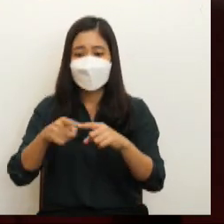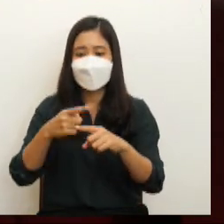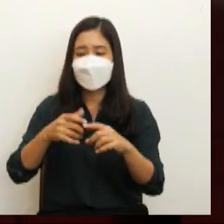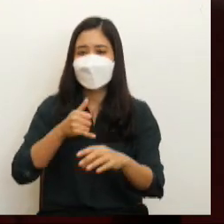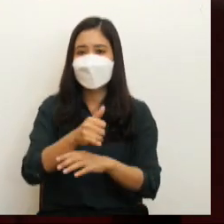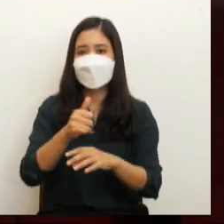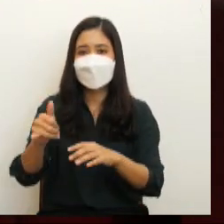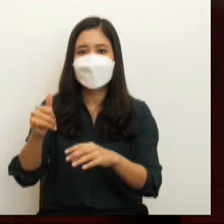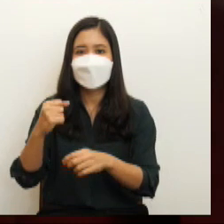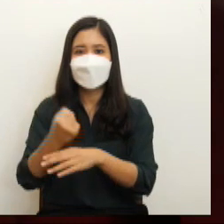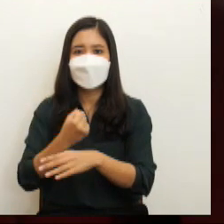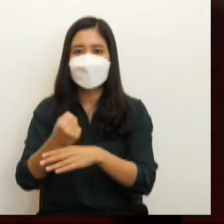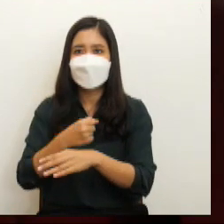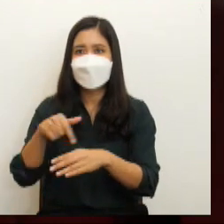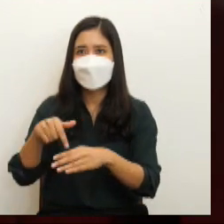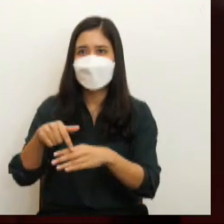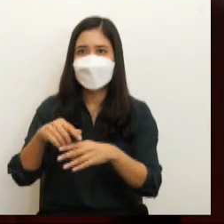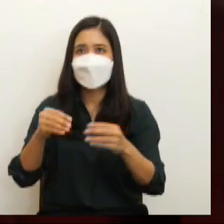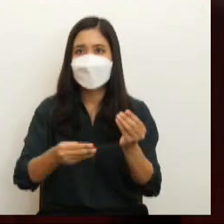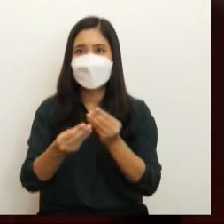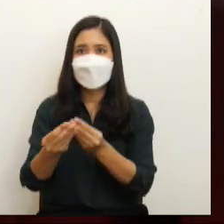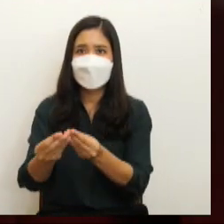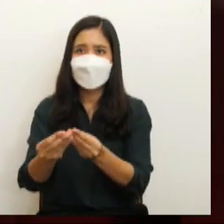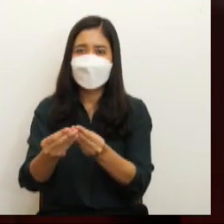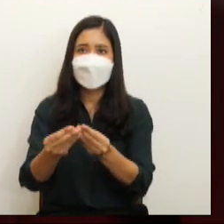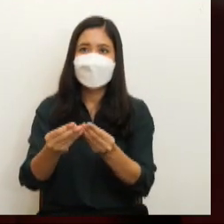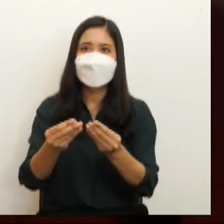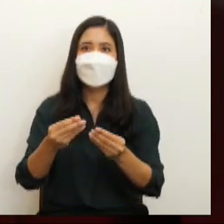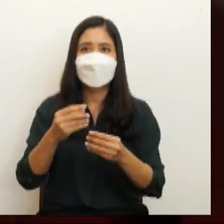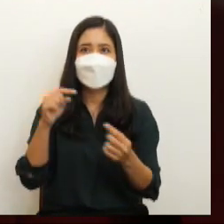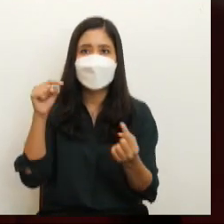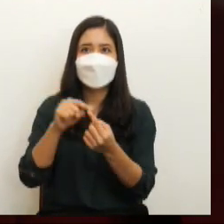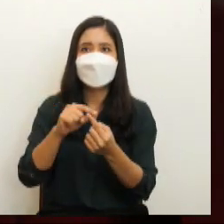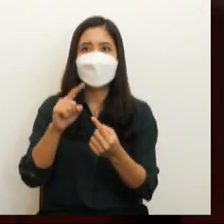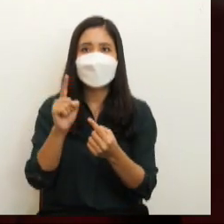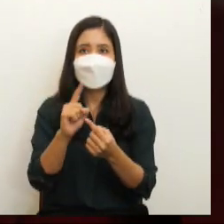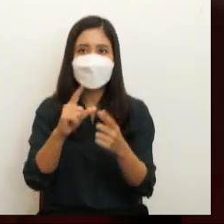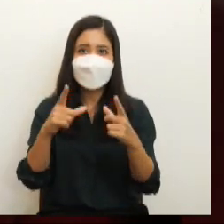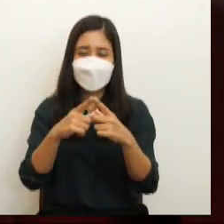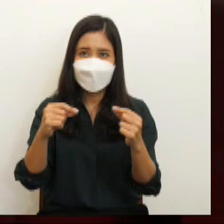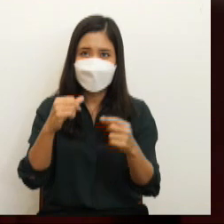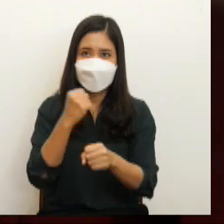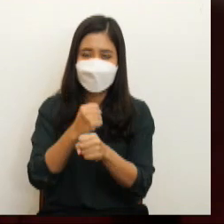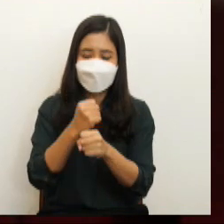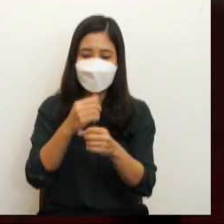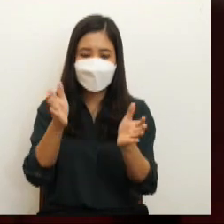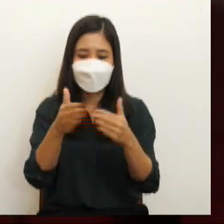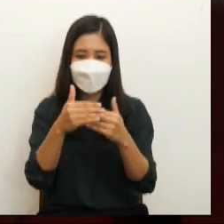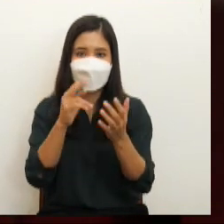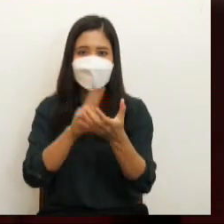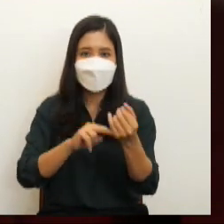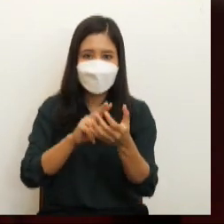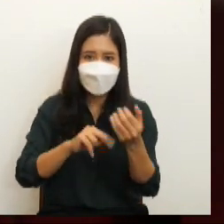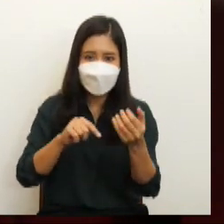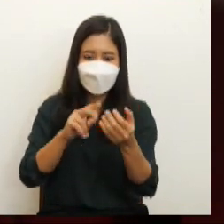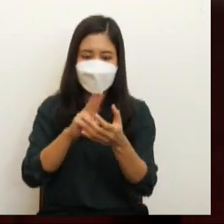อาชีวศึกษาระบบทวิภาคีก็ประสานงานกับครูนิเทศในเรื่องของการจัดทำคลาสรูมเพื่อที่จะมอบหมายเนื้องาน